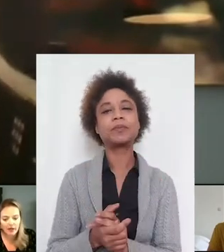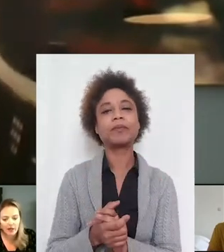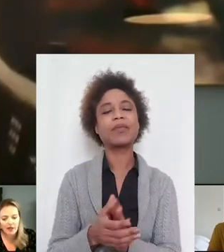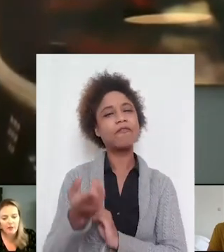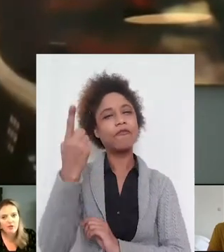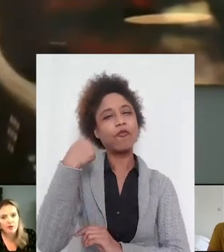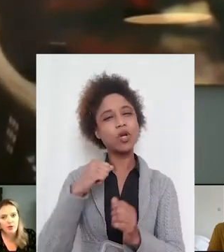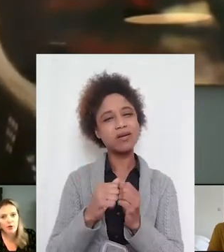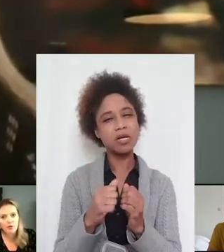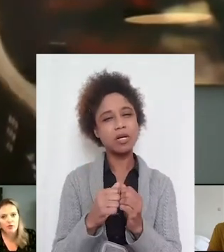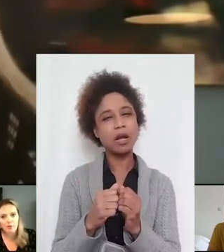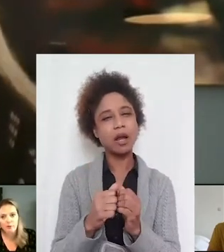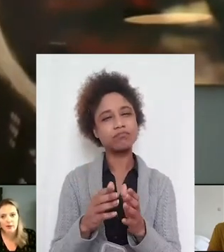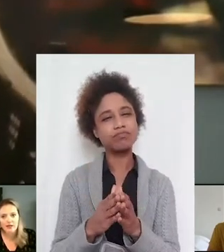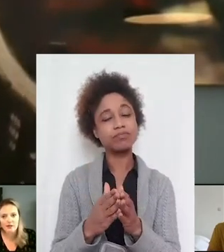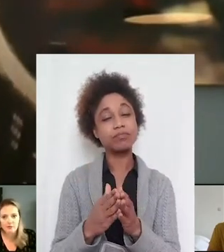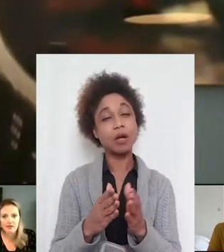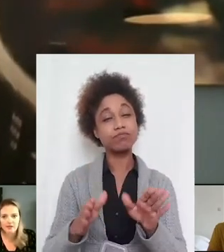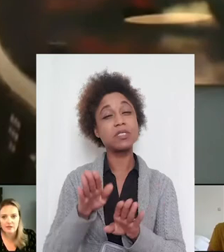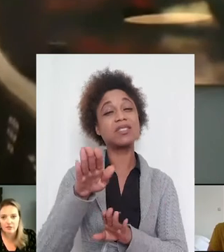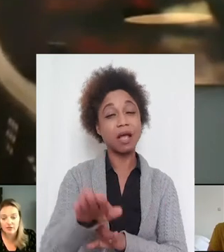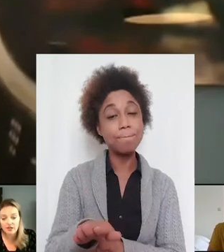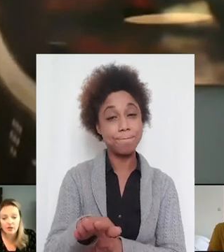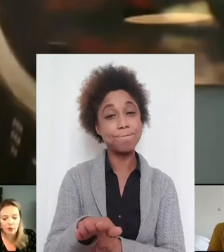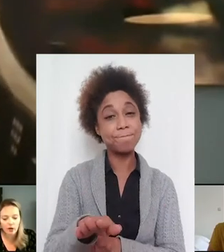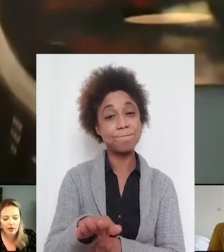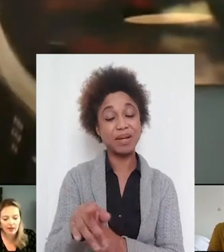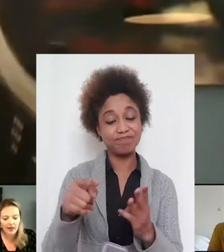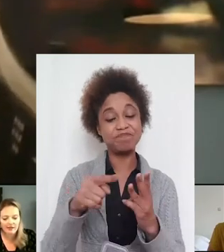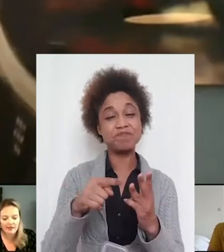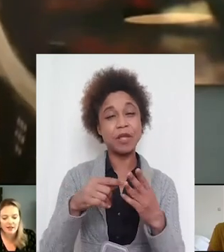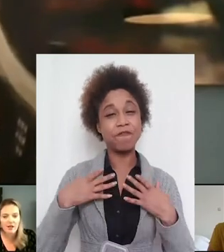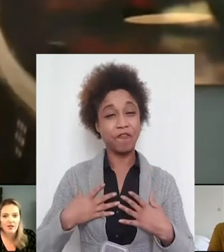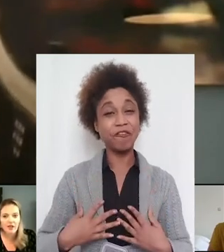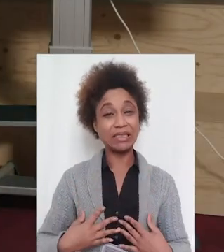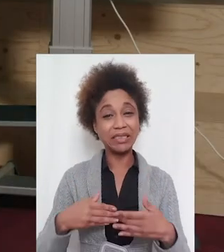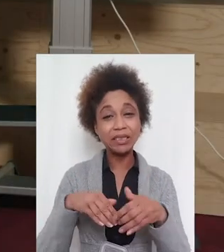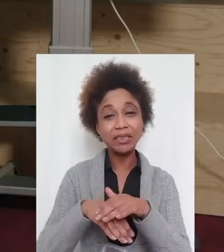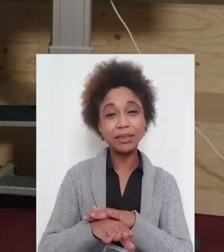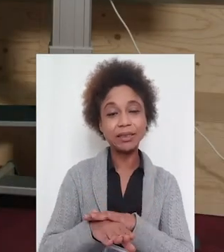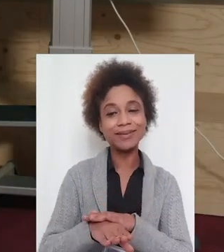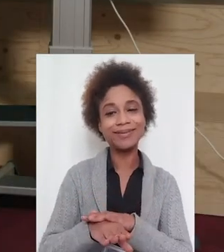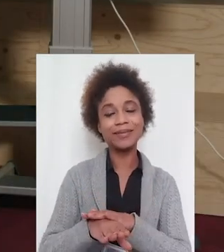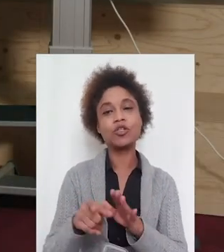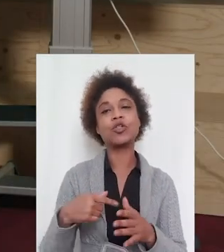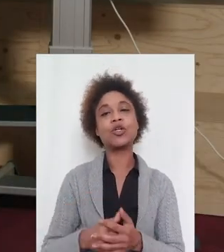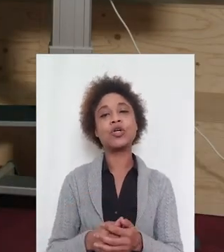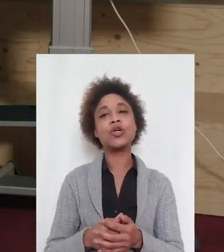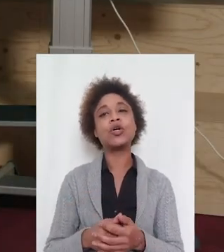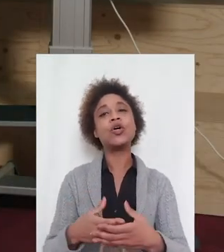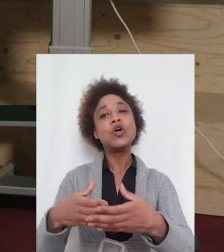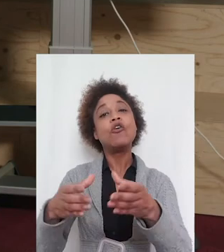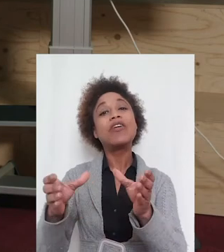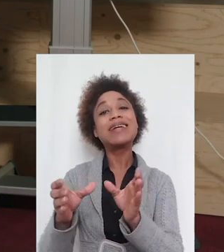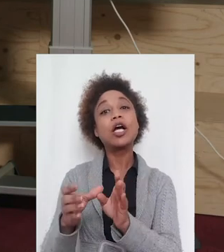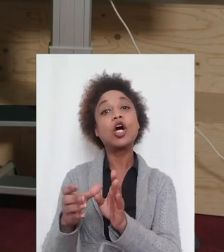Vorig jaar hebben we een grote stap gemaakt met de fysieke toegankelijkheid. Vereniging de